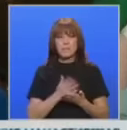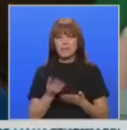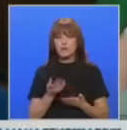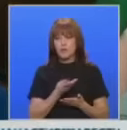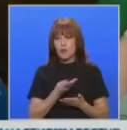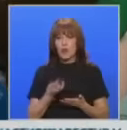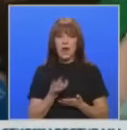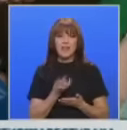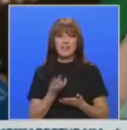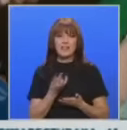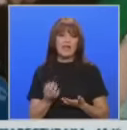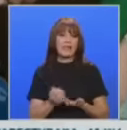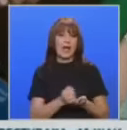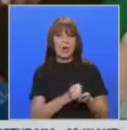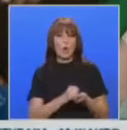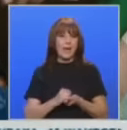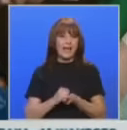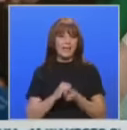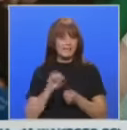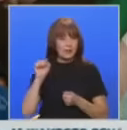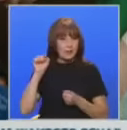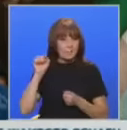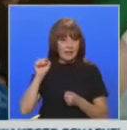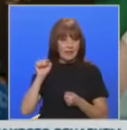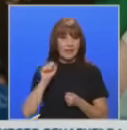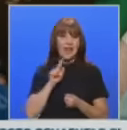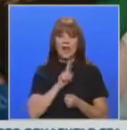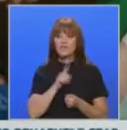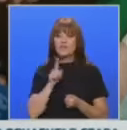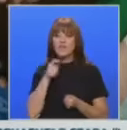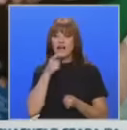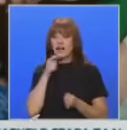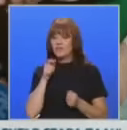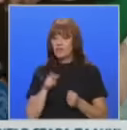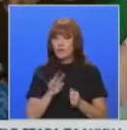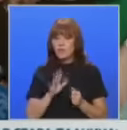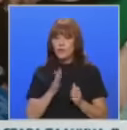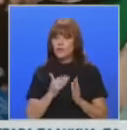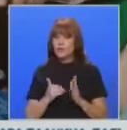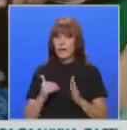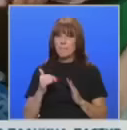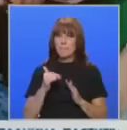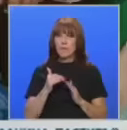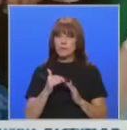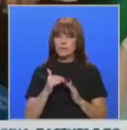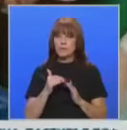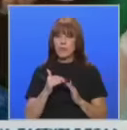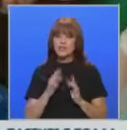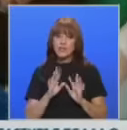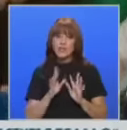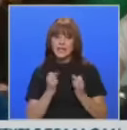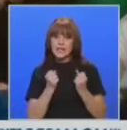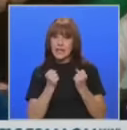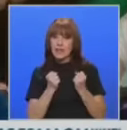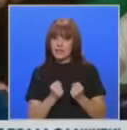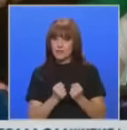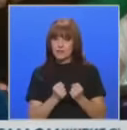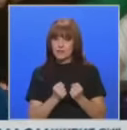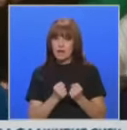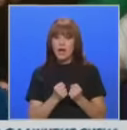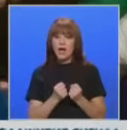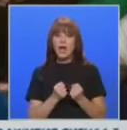политически коалиции, че всяка дума би била в повече и би натежала. Особено,